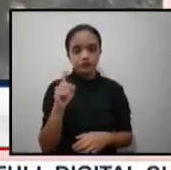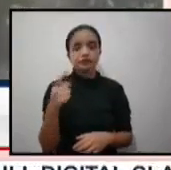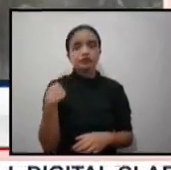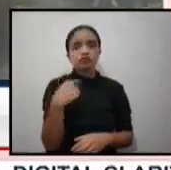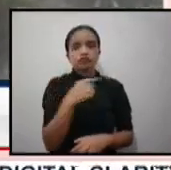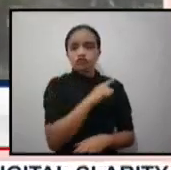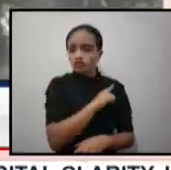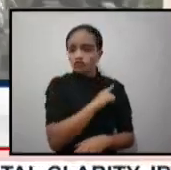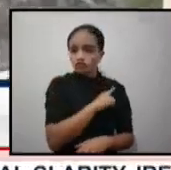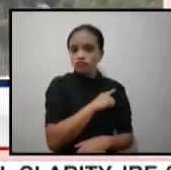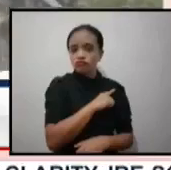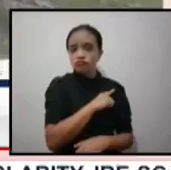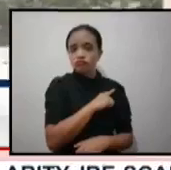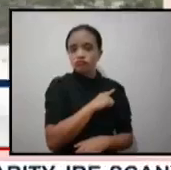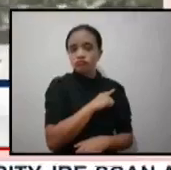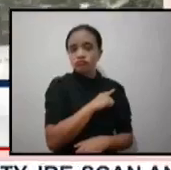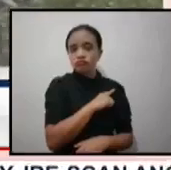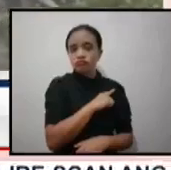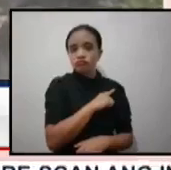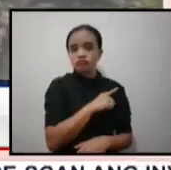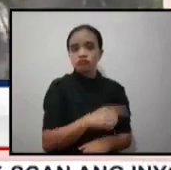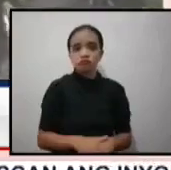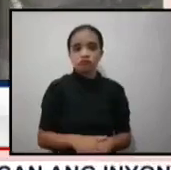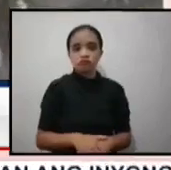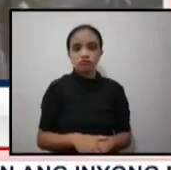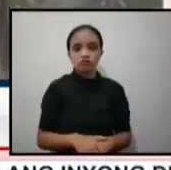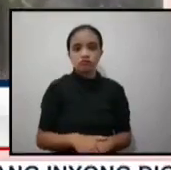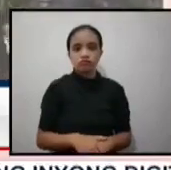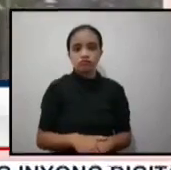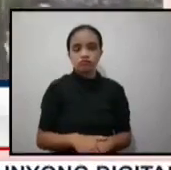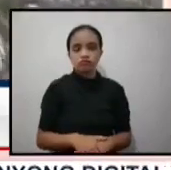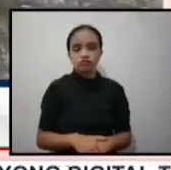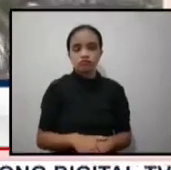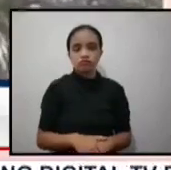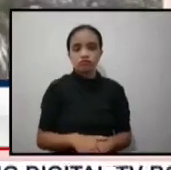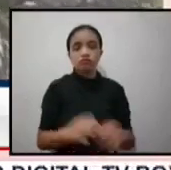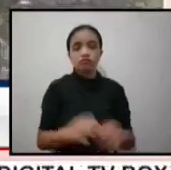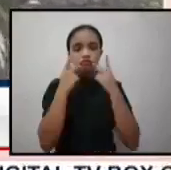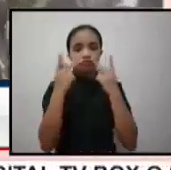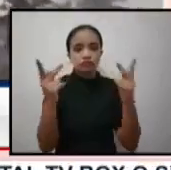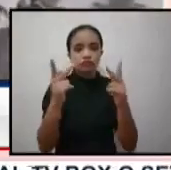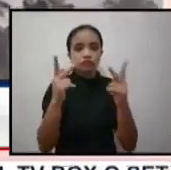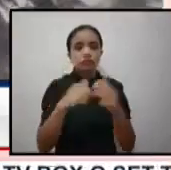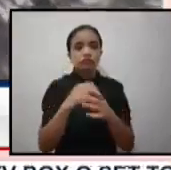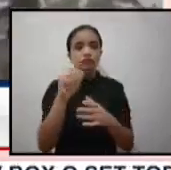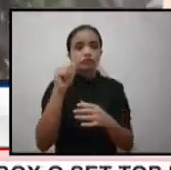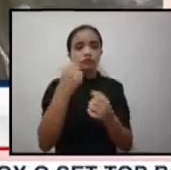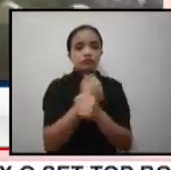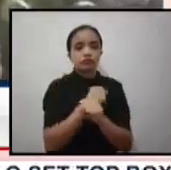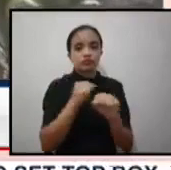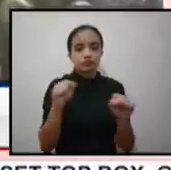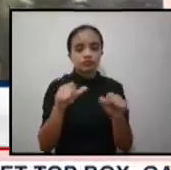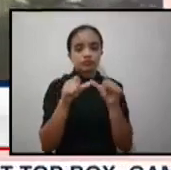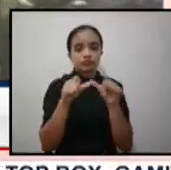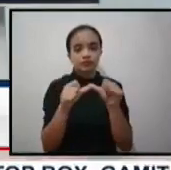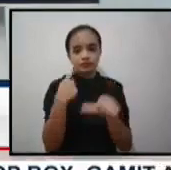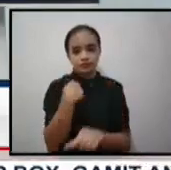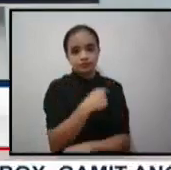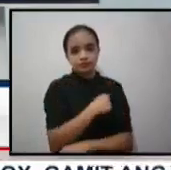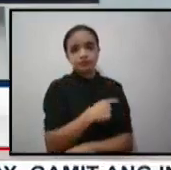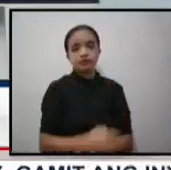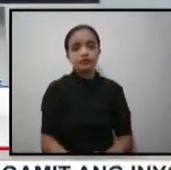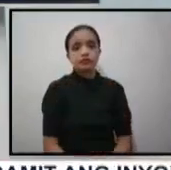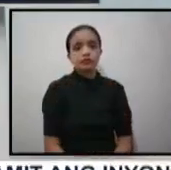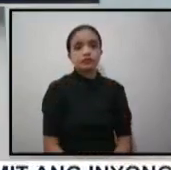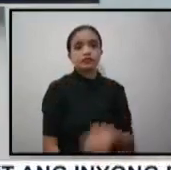we are pulling back to its safety and security, sir, na may patuloy po natin. Alright, maraming